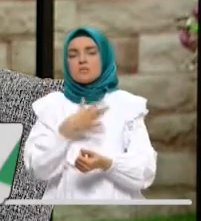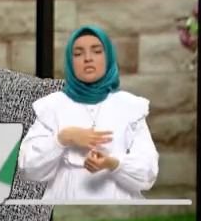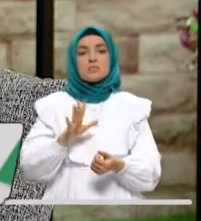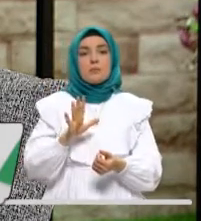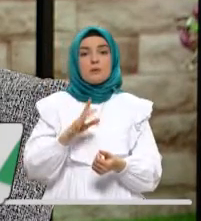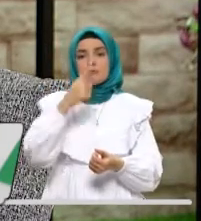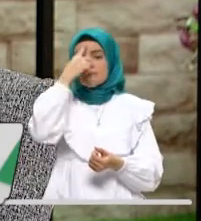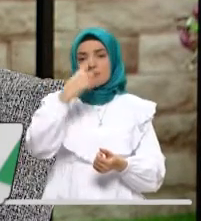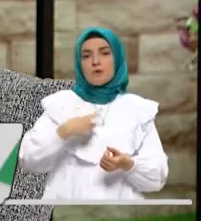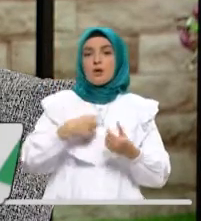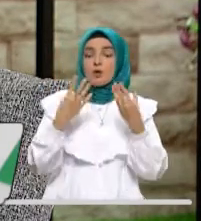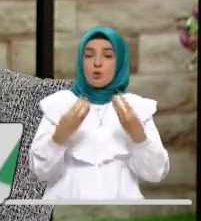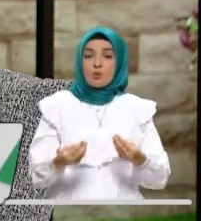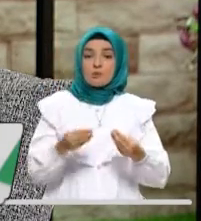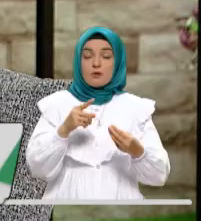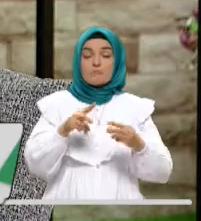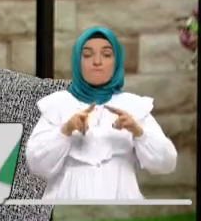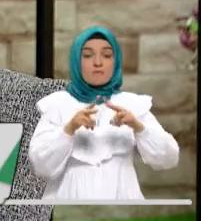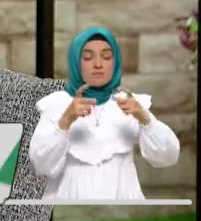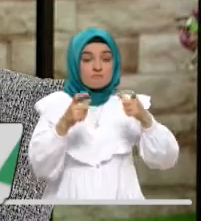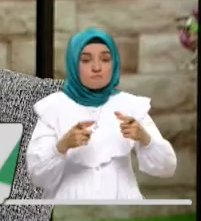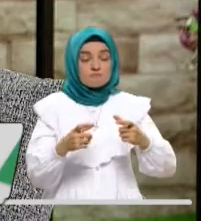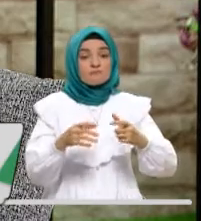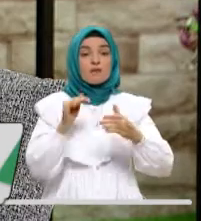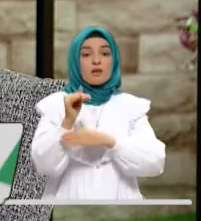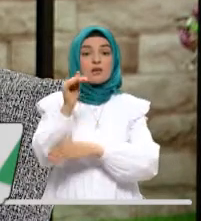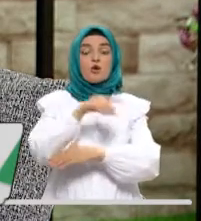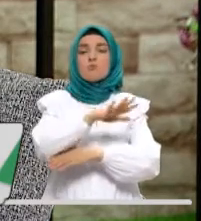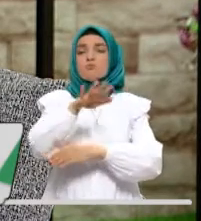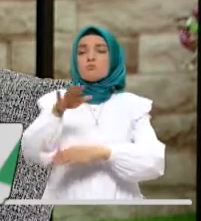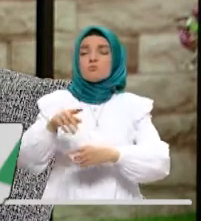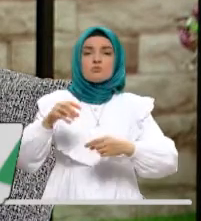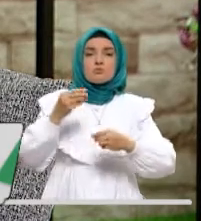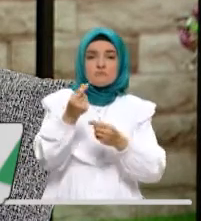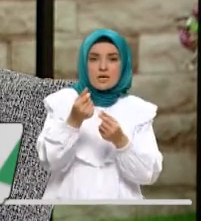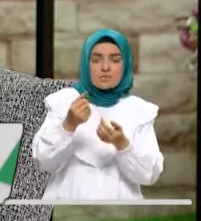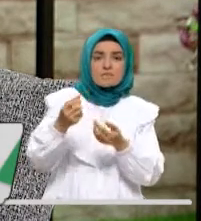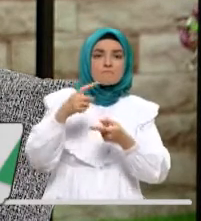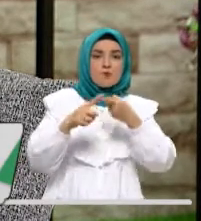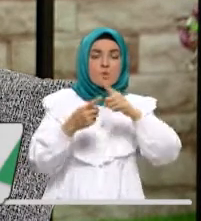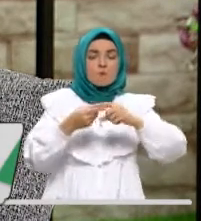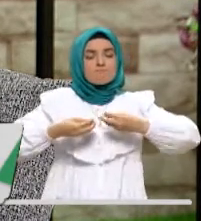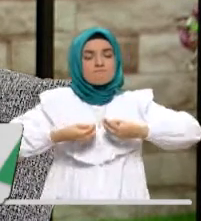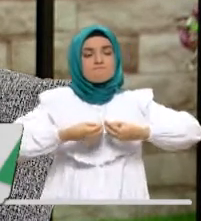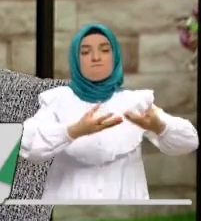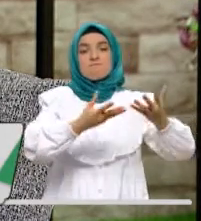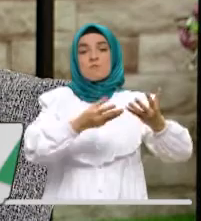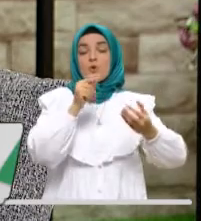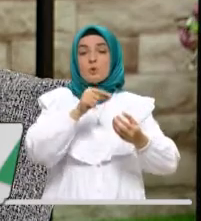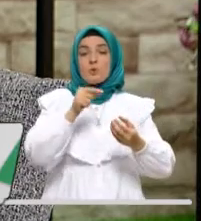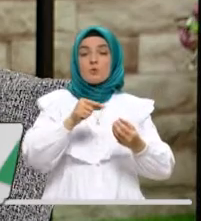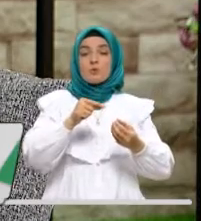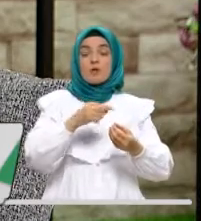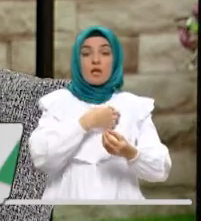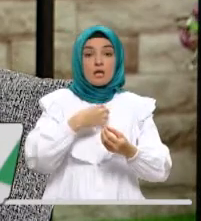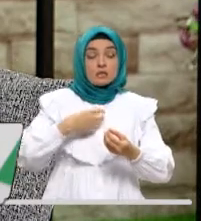Bekar kaldı ve bir manastırda yaşadı. Ve bütün parasını Osmanlı'ya infak etti. Ve Fatih Sultan Mehmet'i arada bir ziyarete gelir. O ona